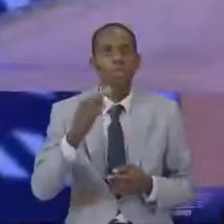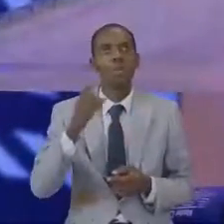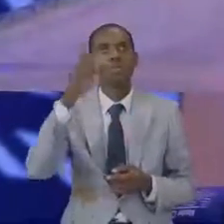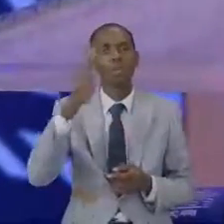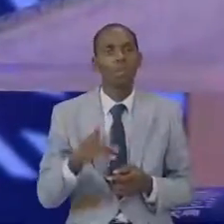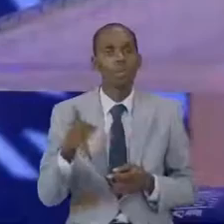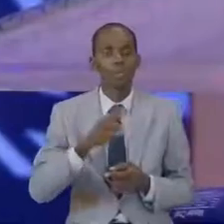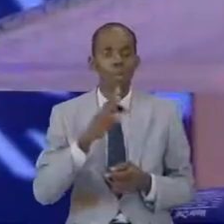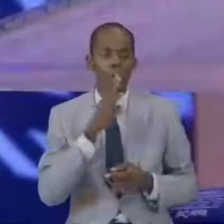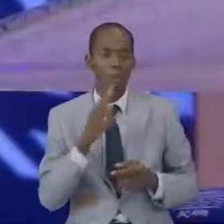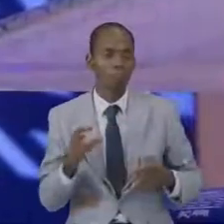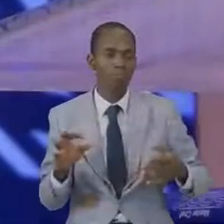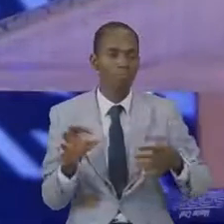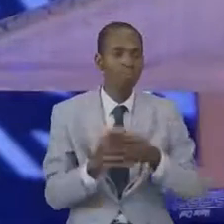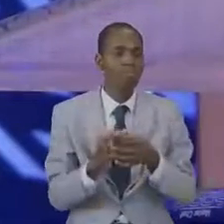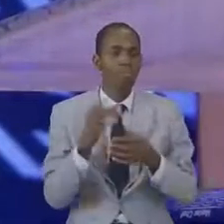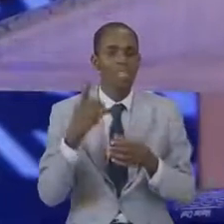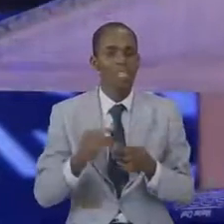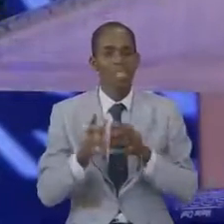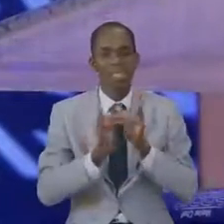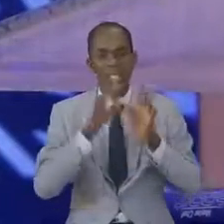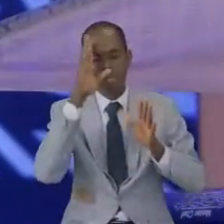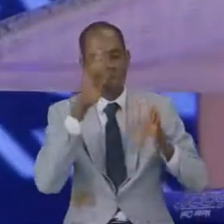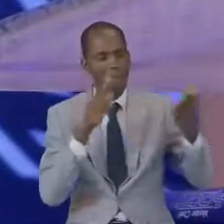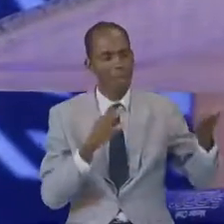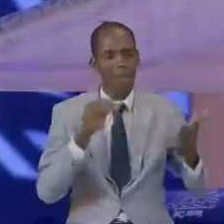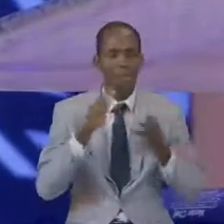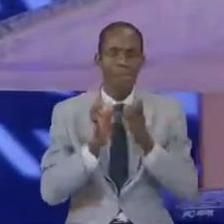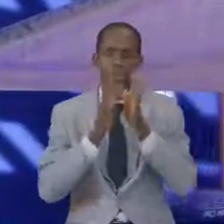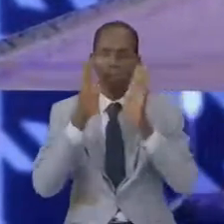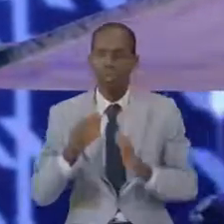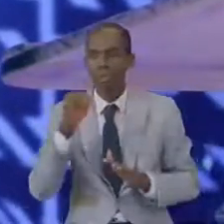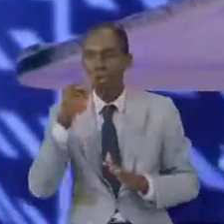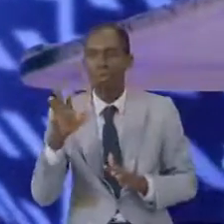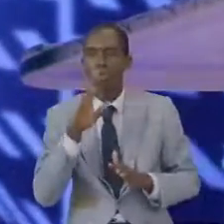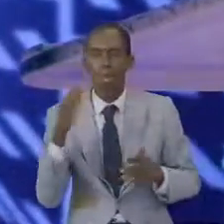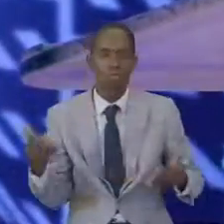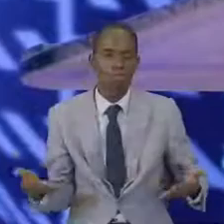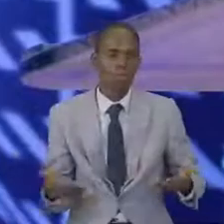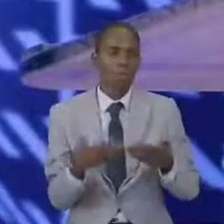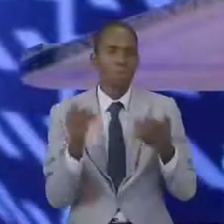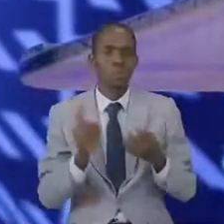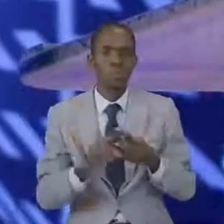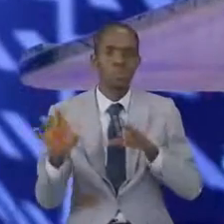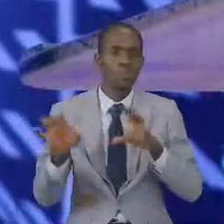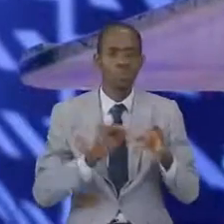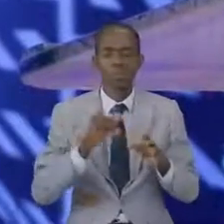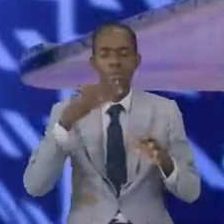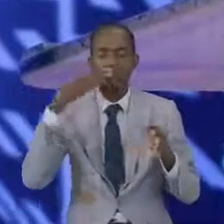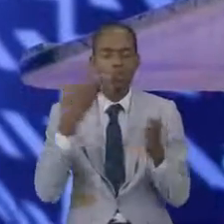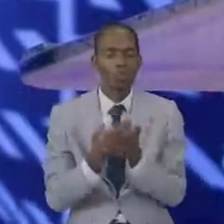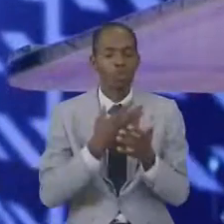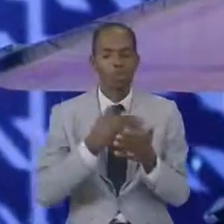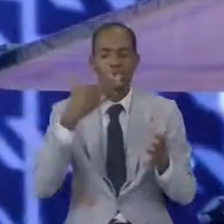marié ensemble et il est un homme chrétien une femme chrétienne vous aime engager vous êtes engagé à faire le